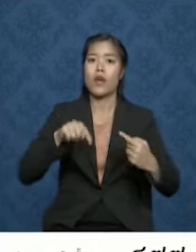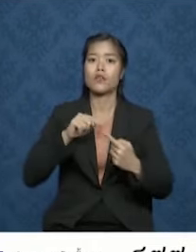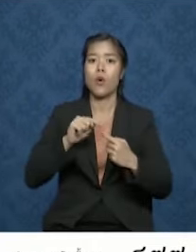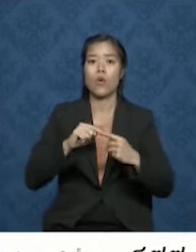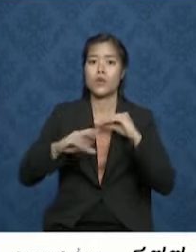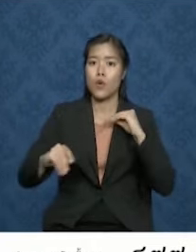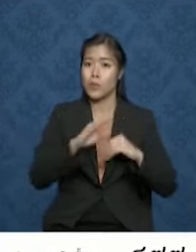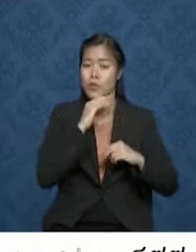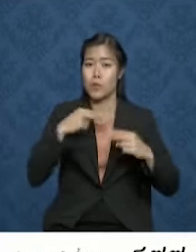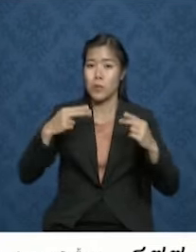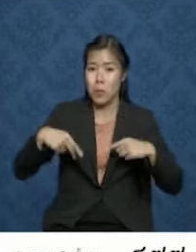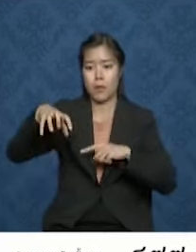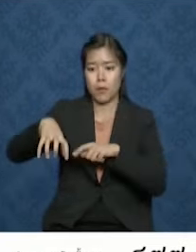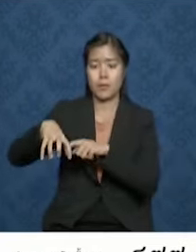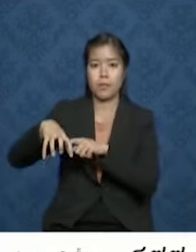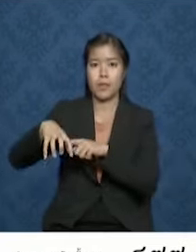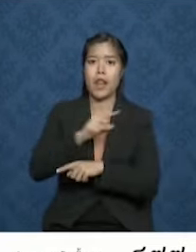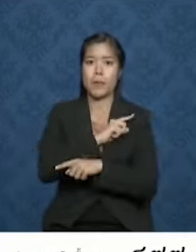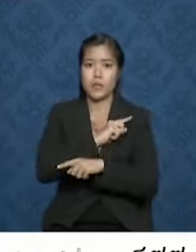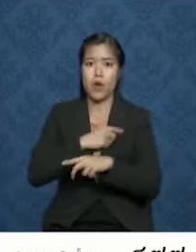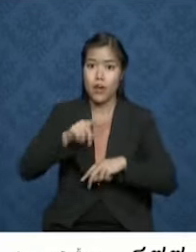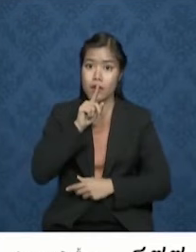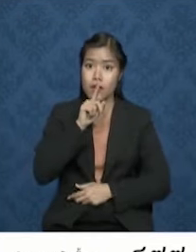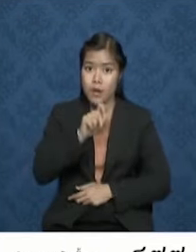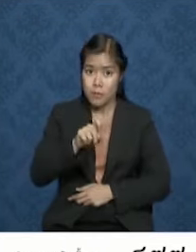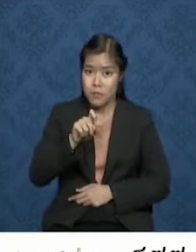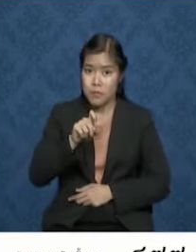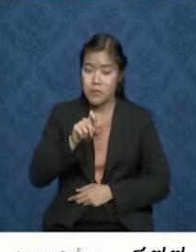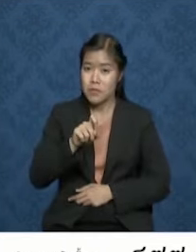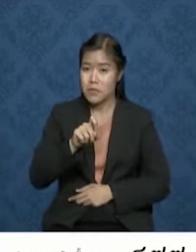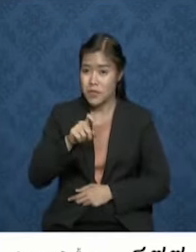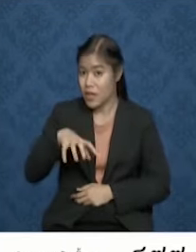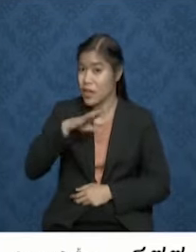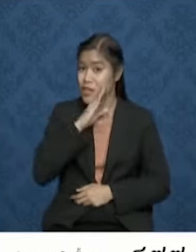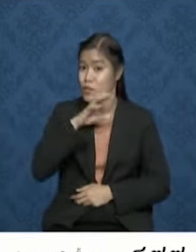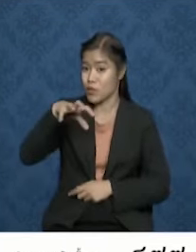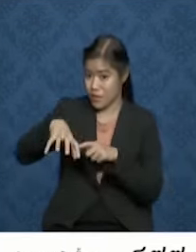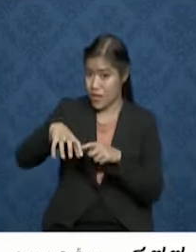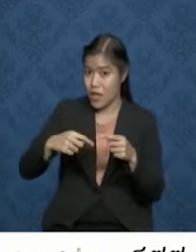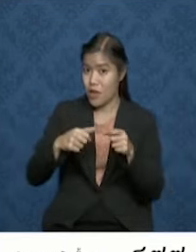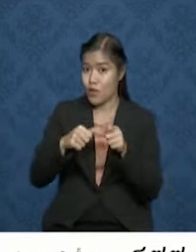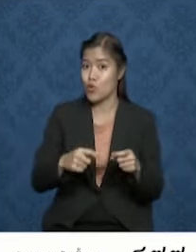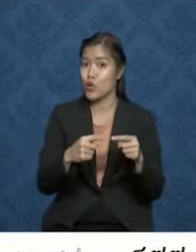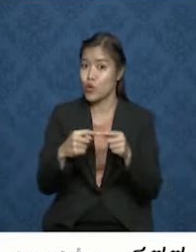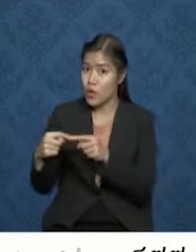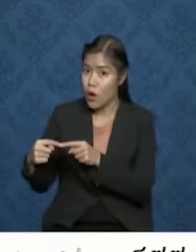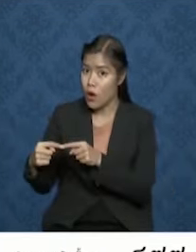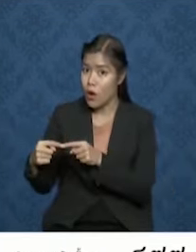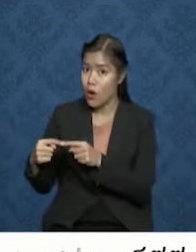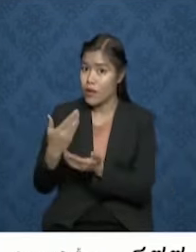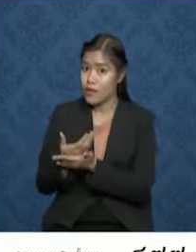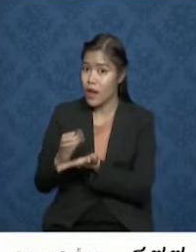ใช่หรือไม่ว่าด้วยเหตุนี้จำเป็นที่จะต้องมีภัยคุกคามด้านความมั่นคงเพื่อให้องค์กรเช่นนี้